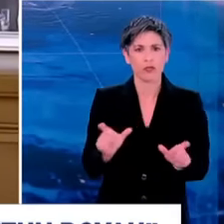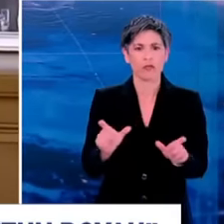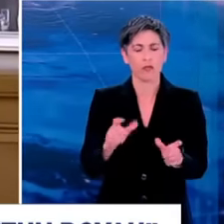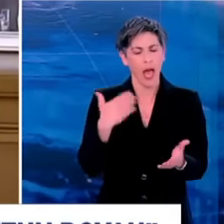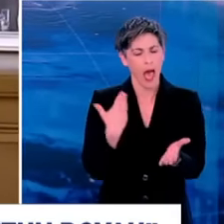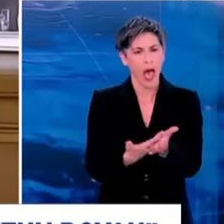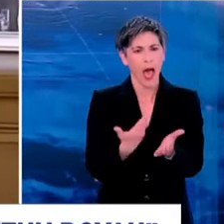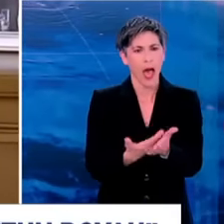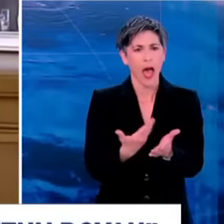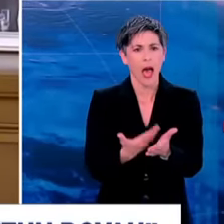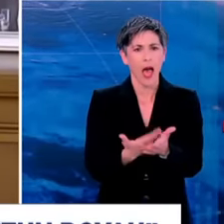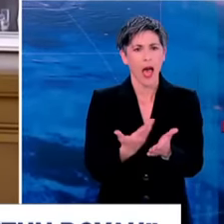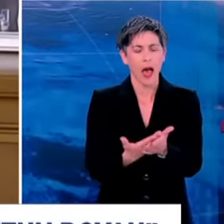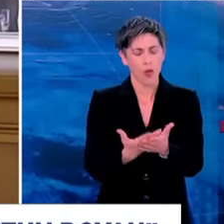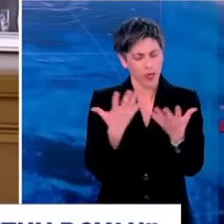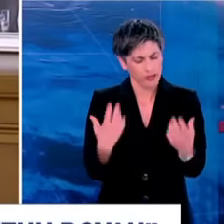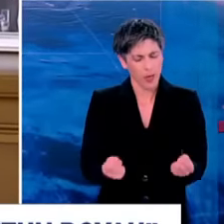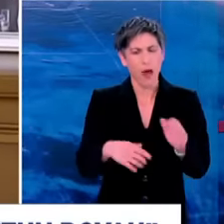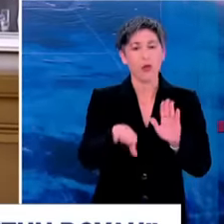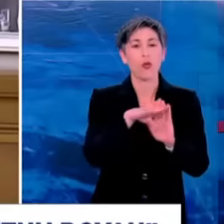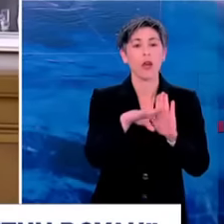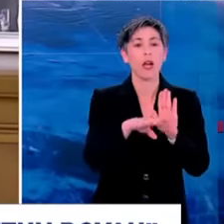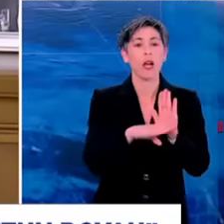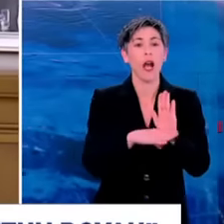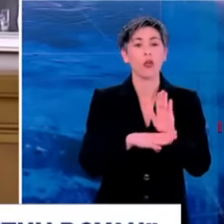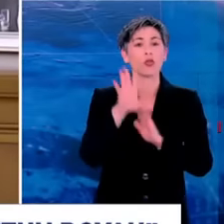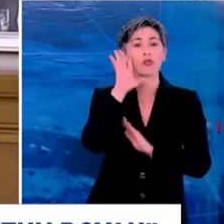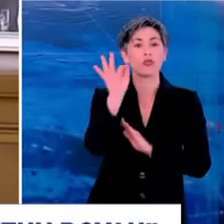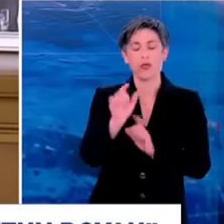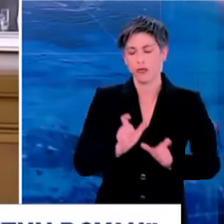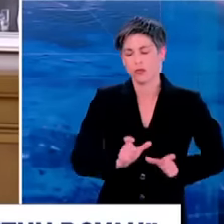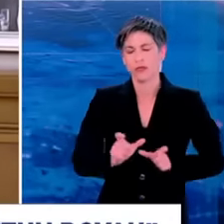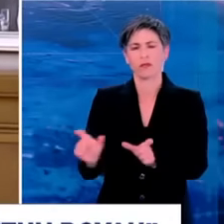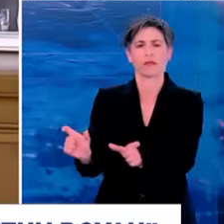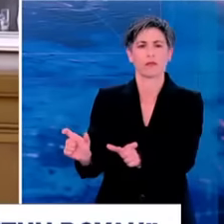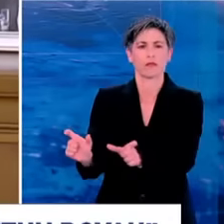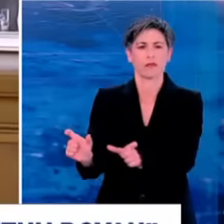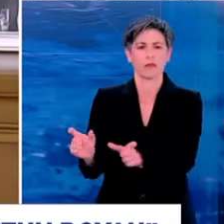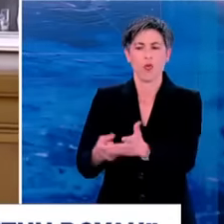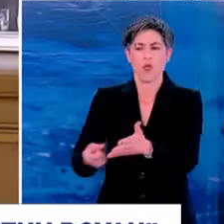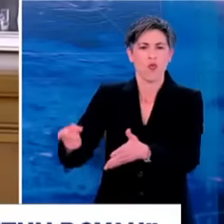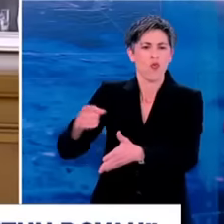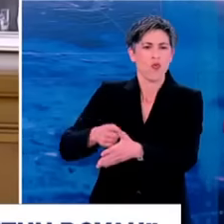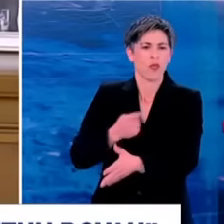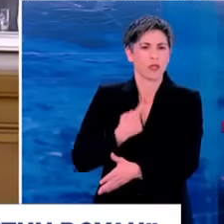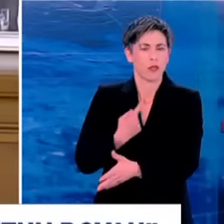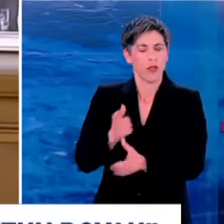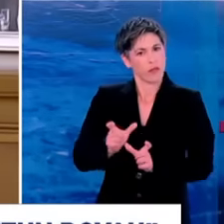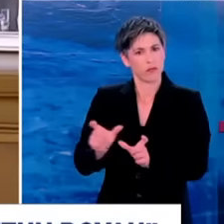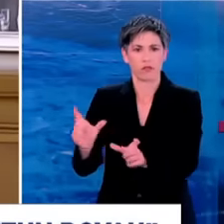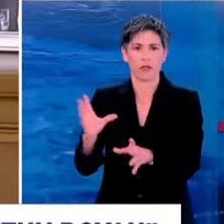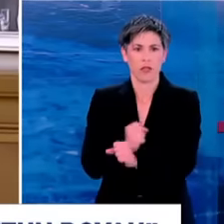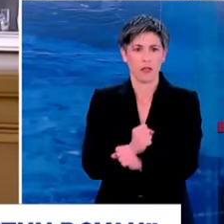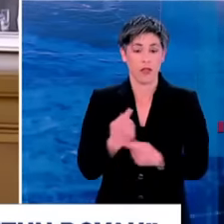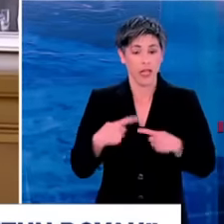μας έχει τα θεσμικά αντίβαρα για να αντιμετωπίσει τέτοιες ακραίες συμπεριφορές. Ταυτόχρονα ήταν και όμως και